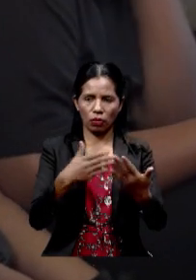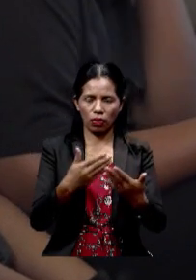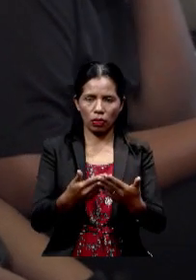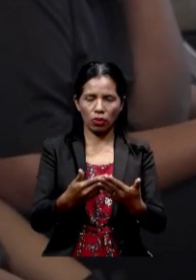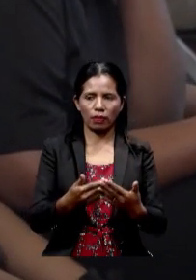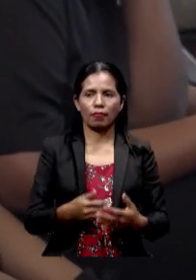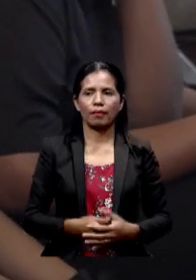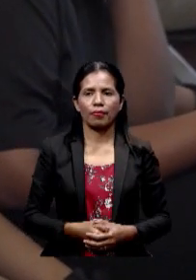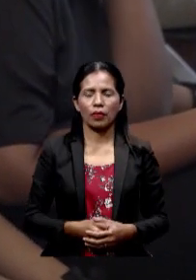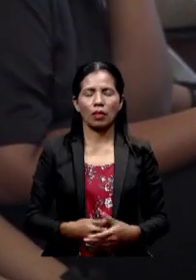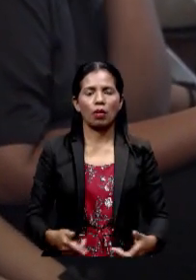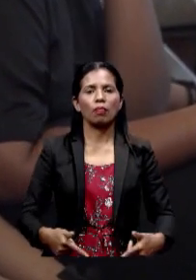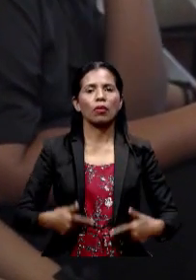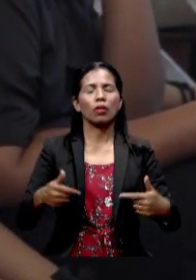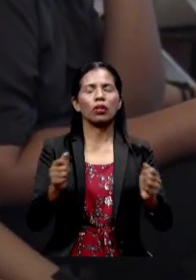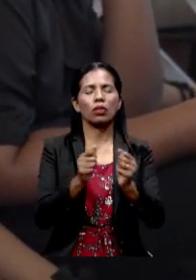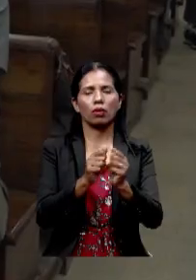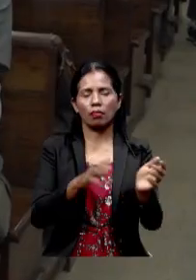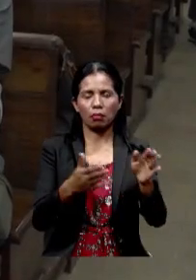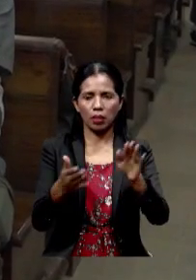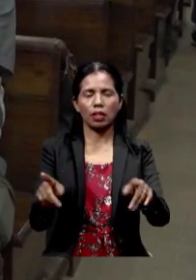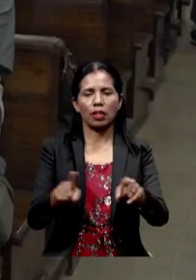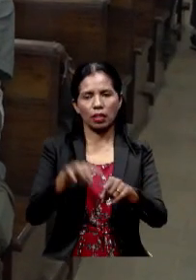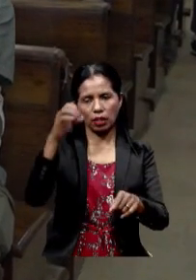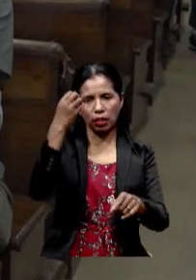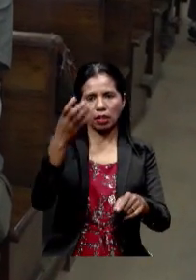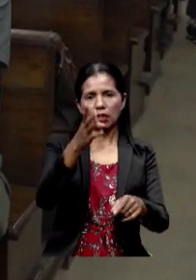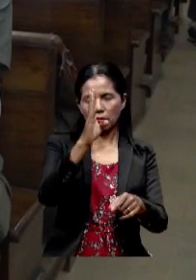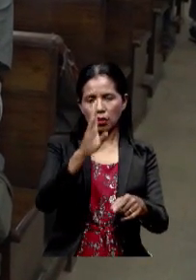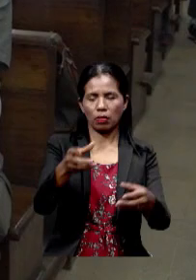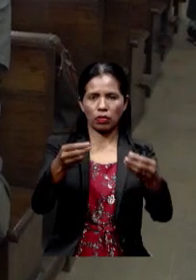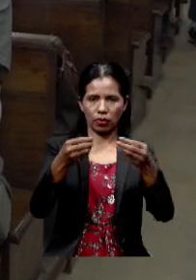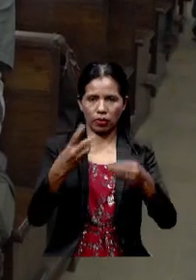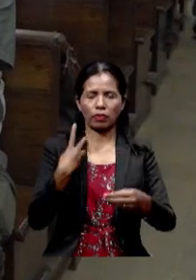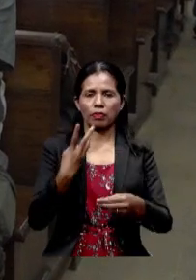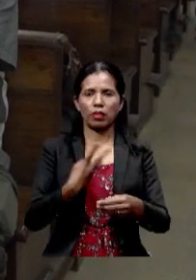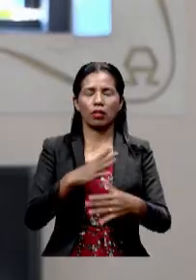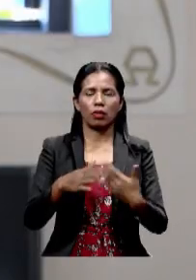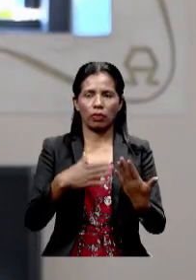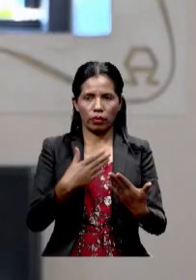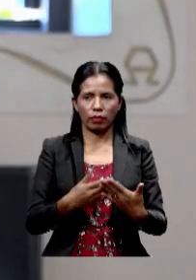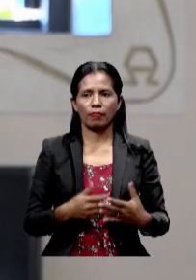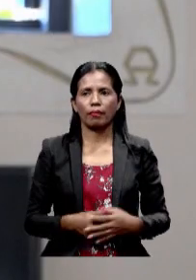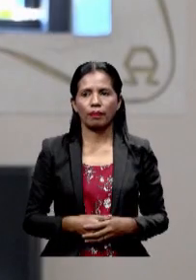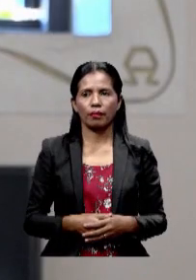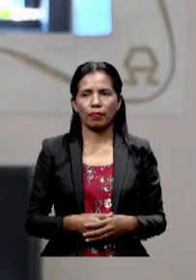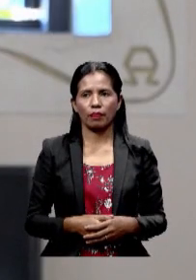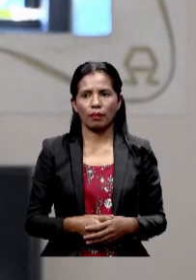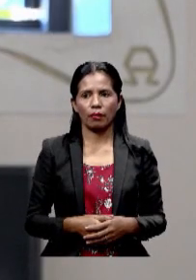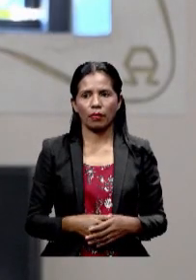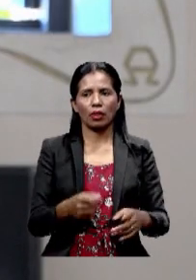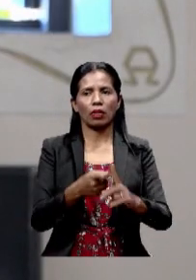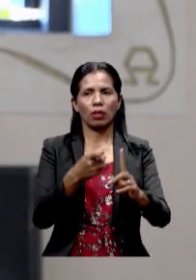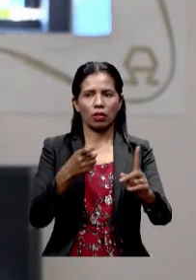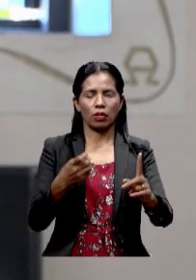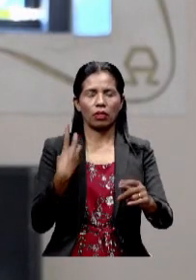Mulai sekarang mati, bukan dari kemana kita ingin tadi, namun seterminya di mundo bidang. Kamu, di usia yang kita